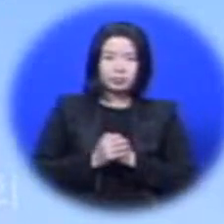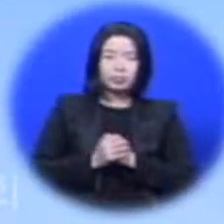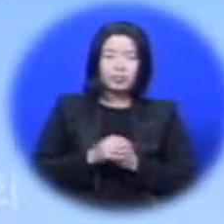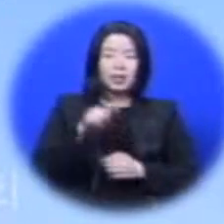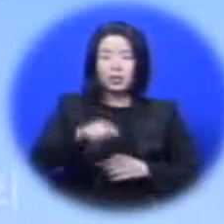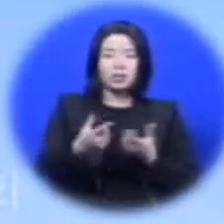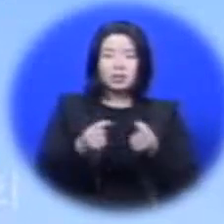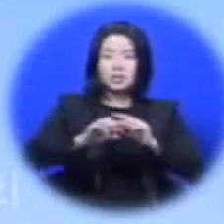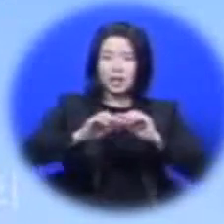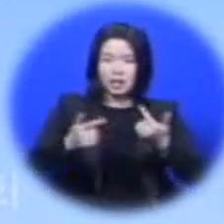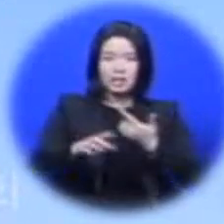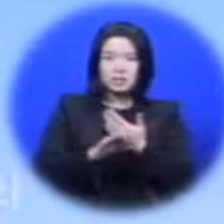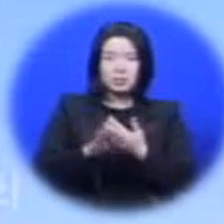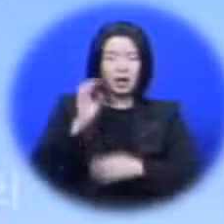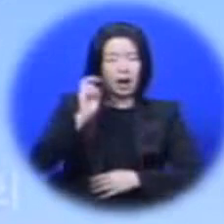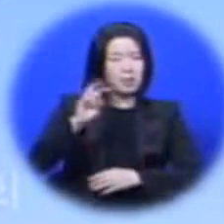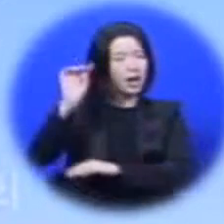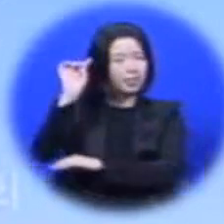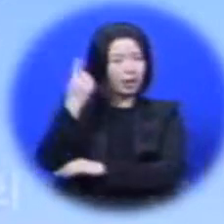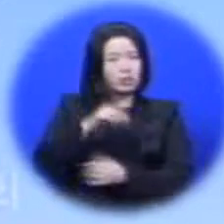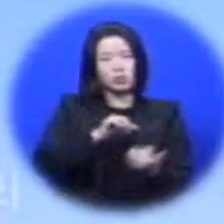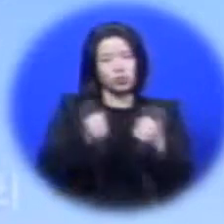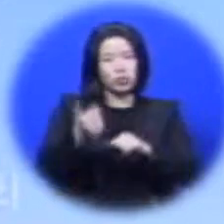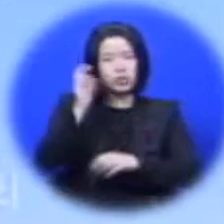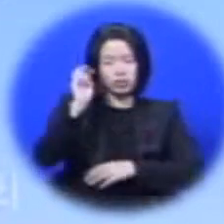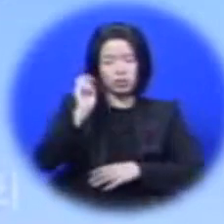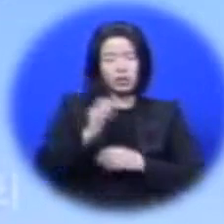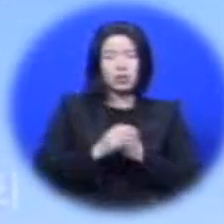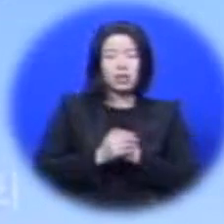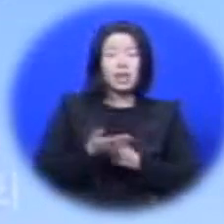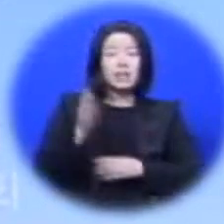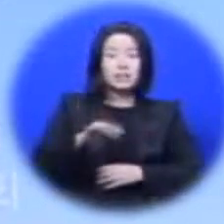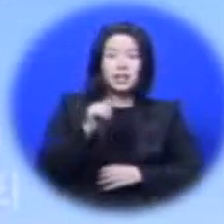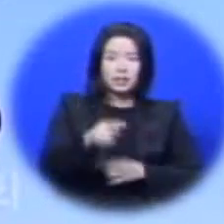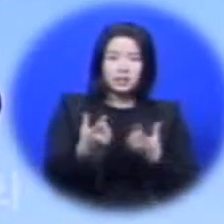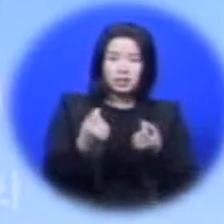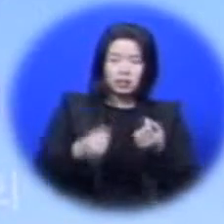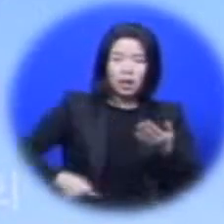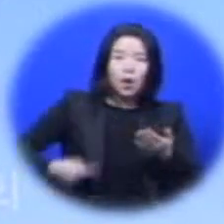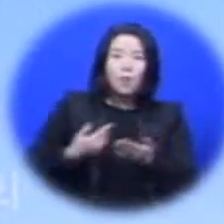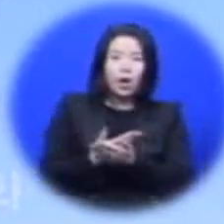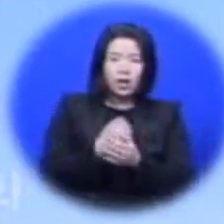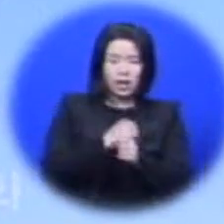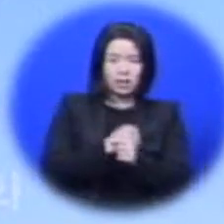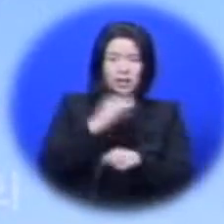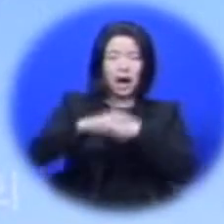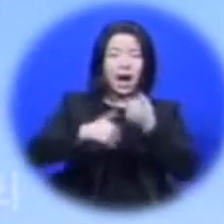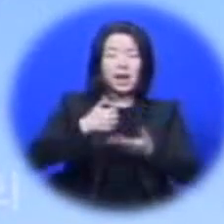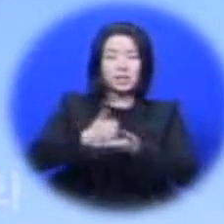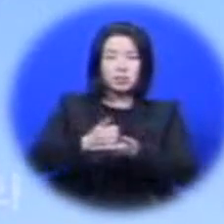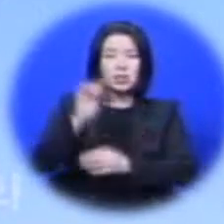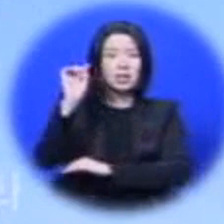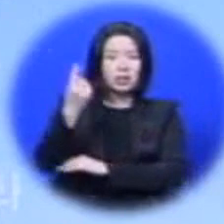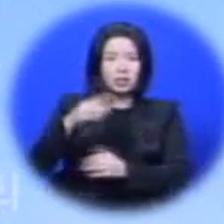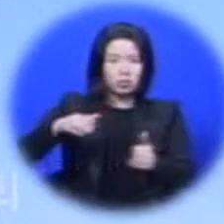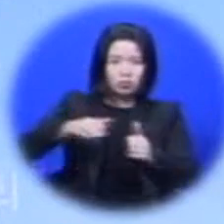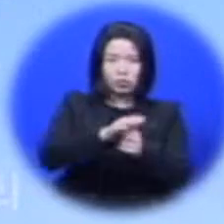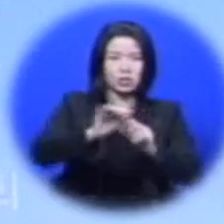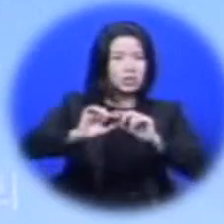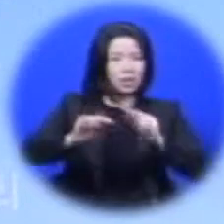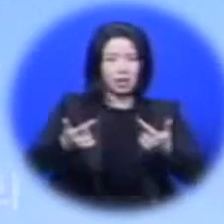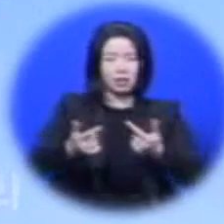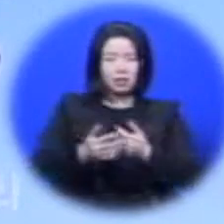그러지 않았으면 아마 다윗이 죽었을지도 모릅니다. 근데 그렇게 회개하니까 하나님이 다윗을 죽이지